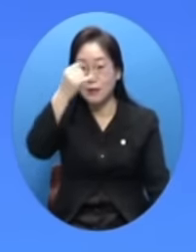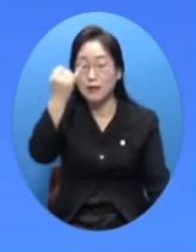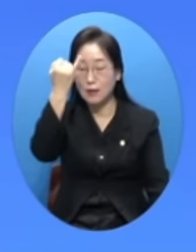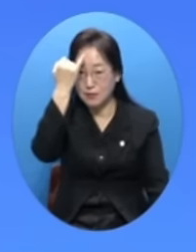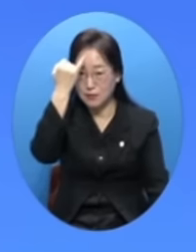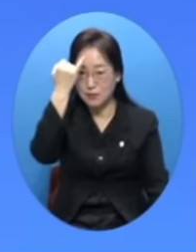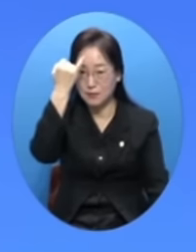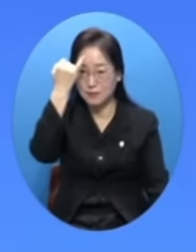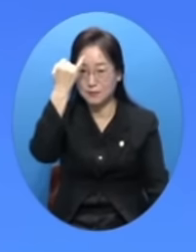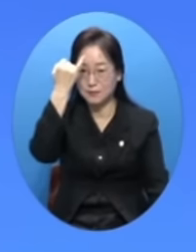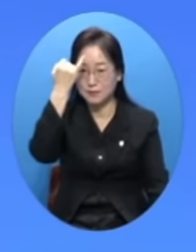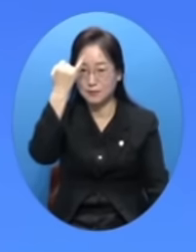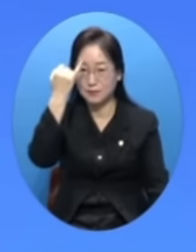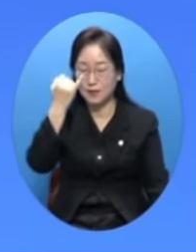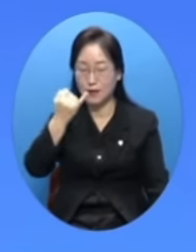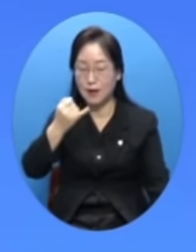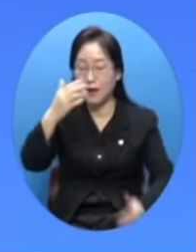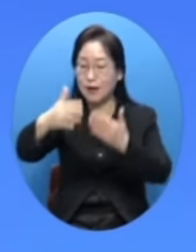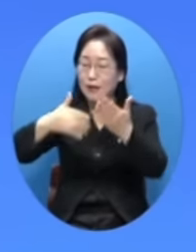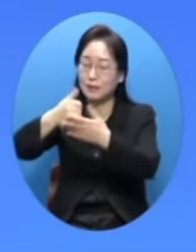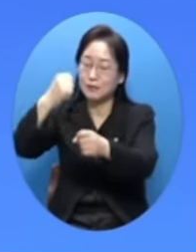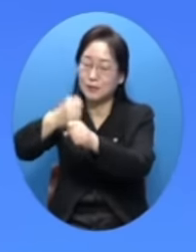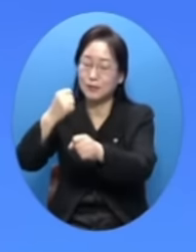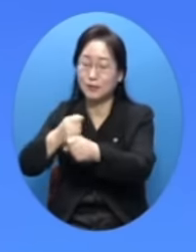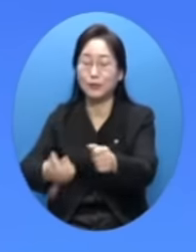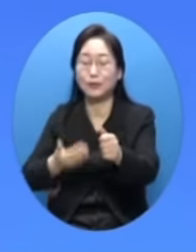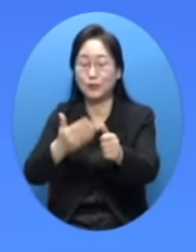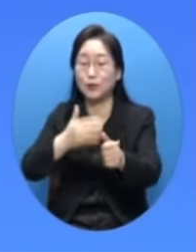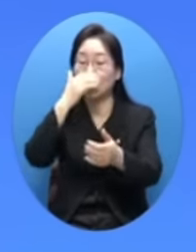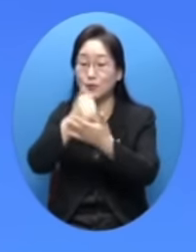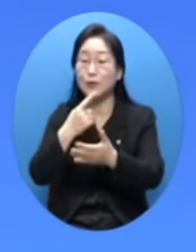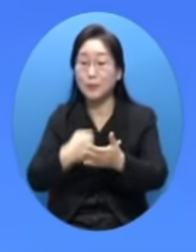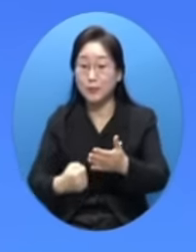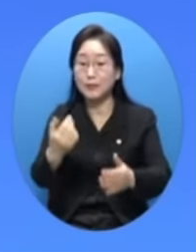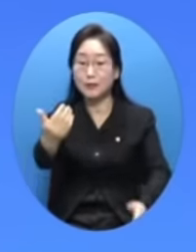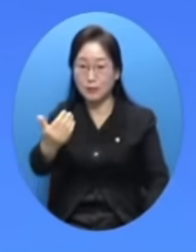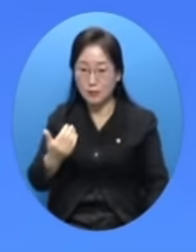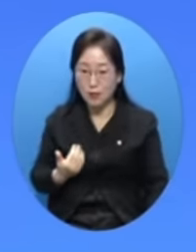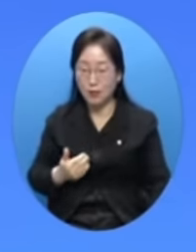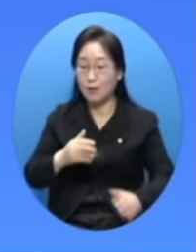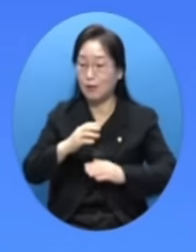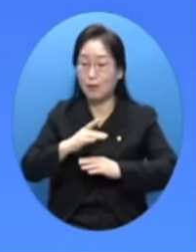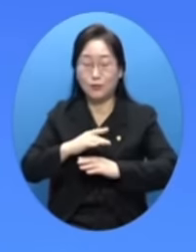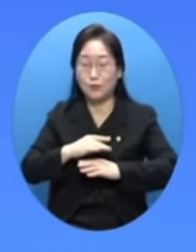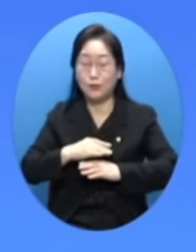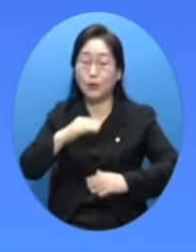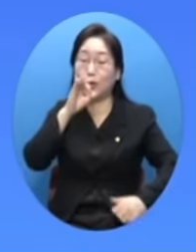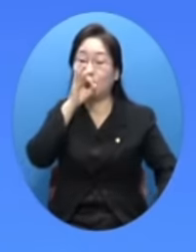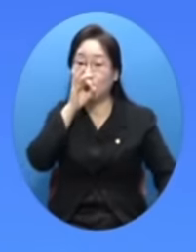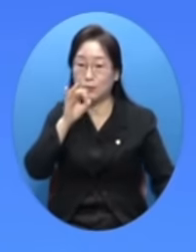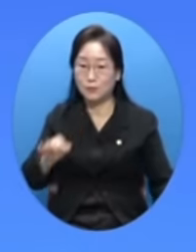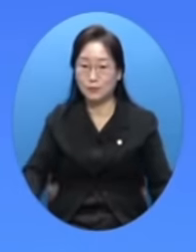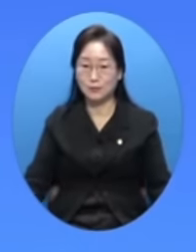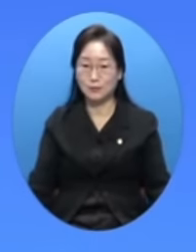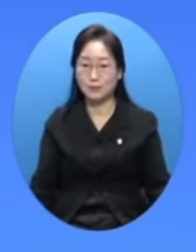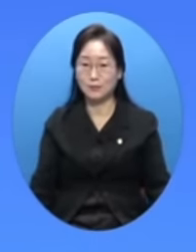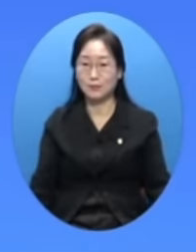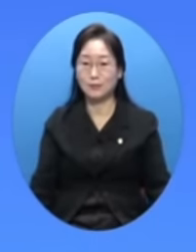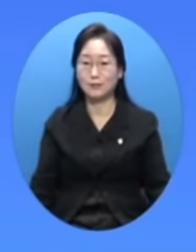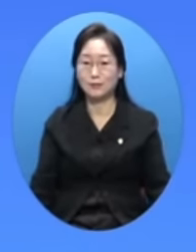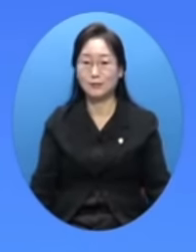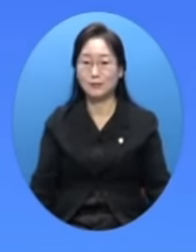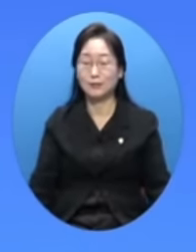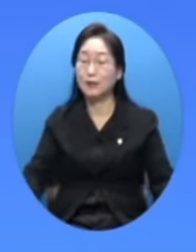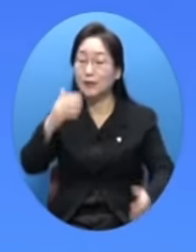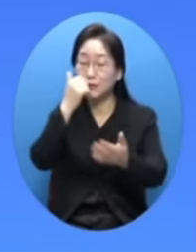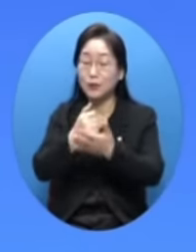하와가 하나님께 게 지하고 죄 짓기 전에는 두 두려움이라는게 없었습니다